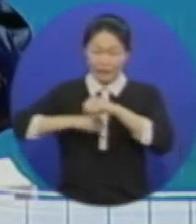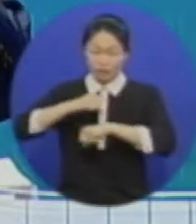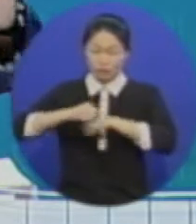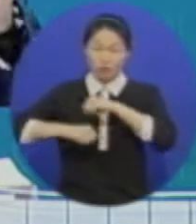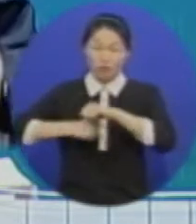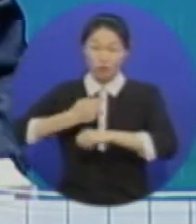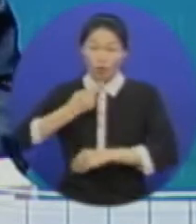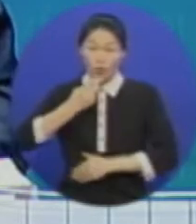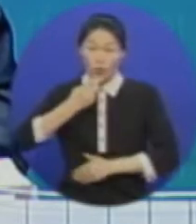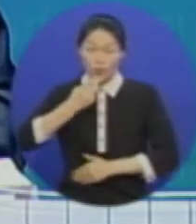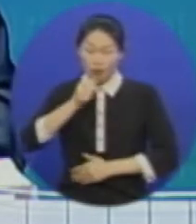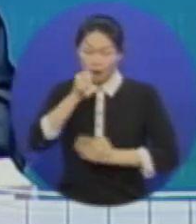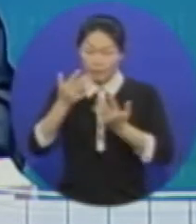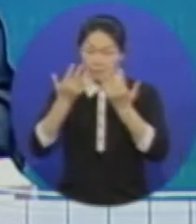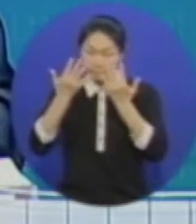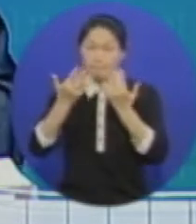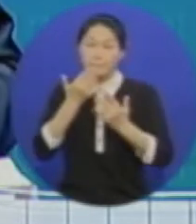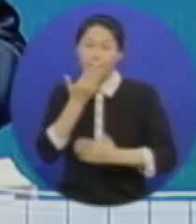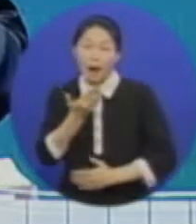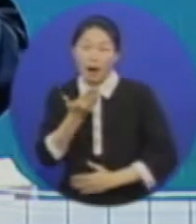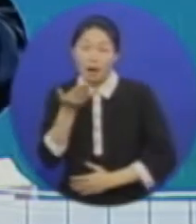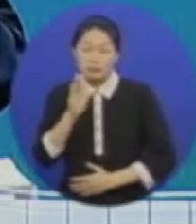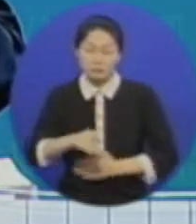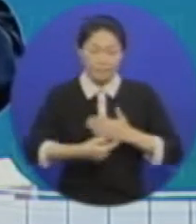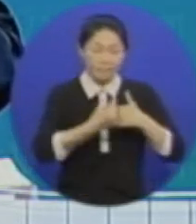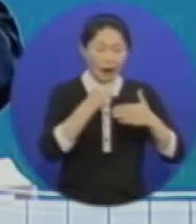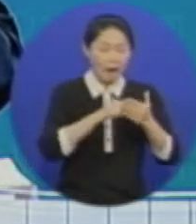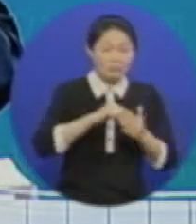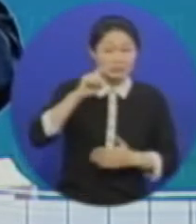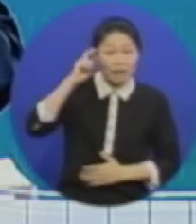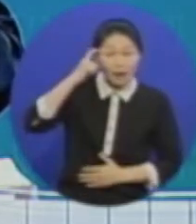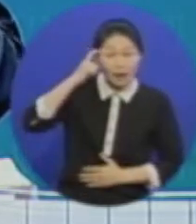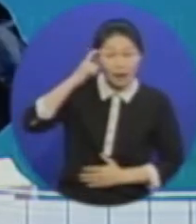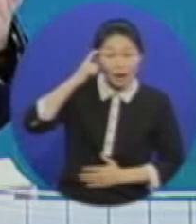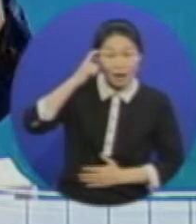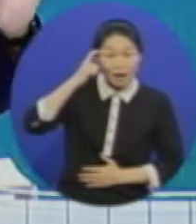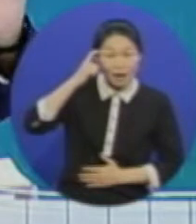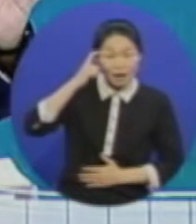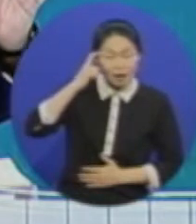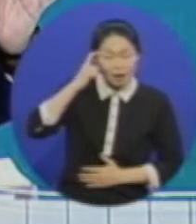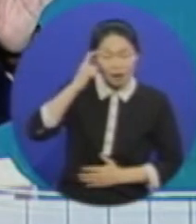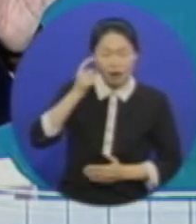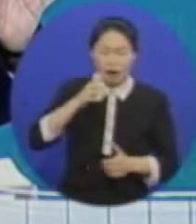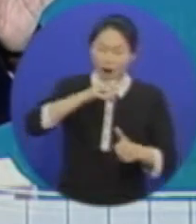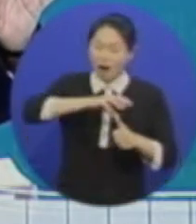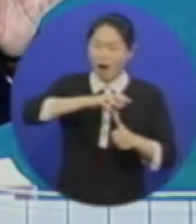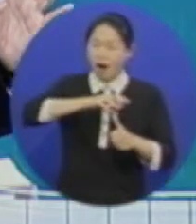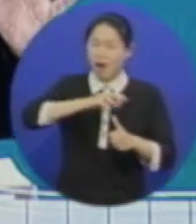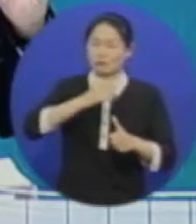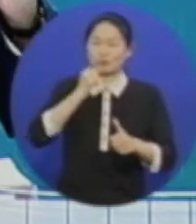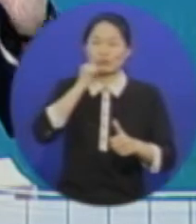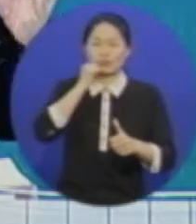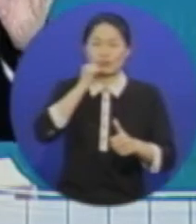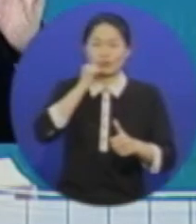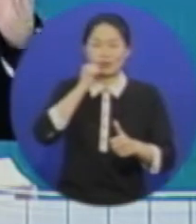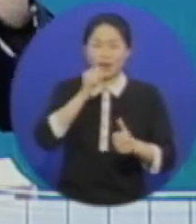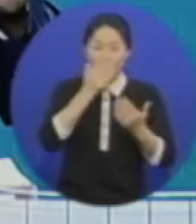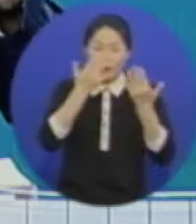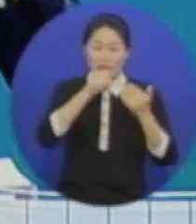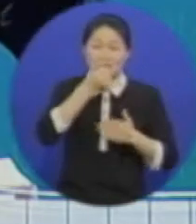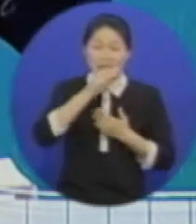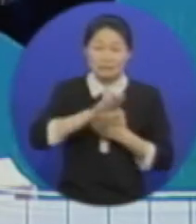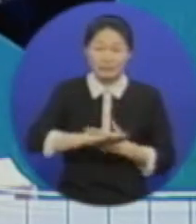감옥에 가둘 수 있지만 마음과 생각은 가둘 수가 없잖아요 감옥에 알지만